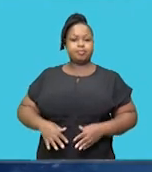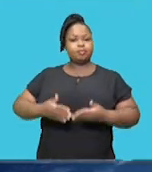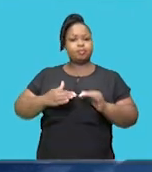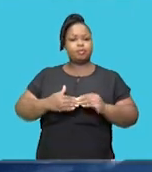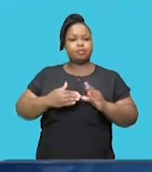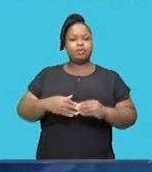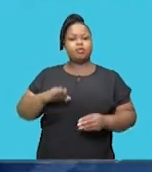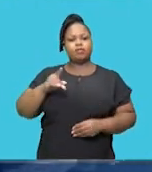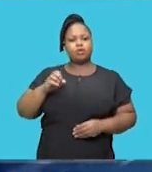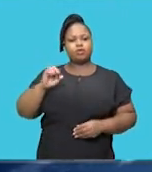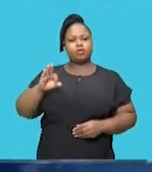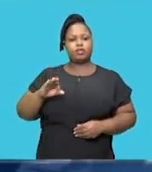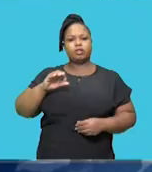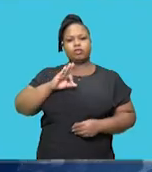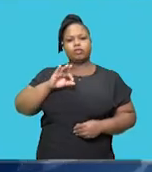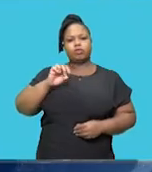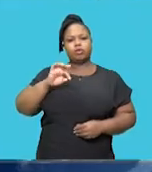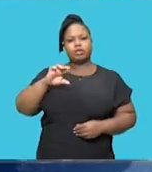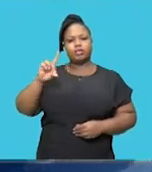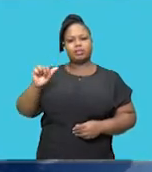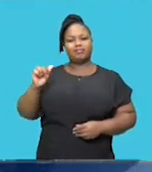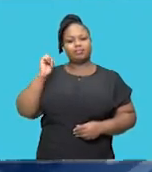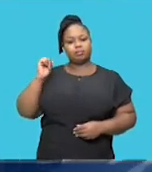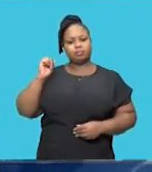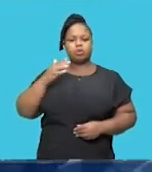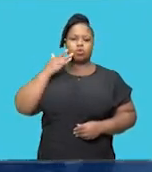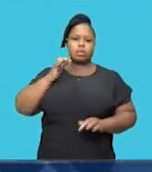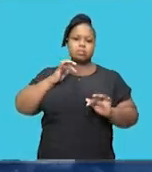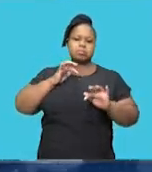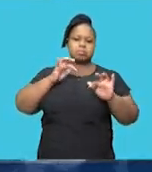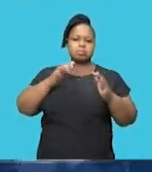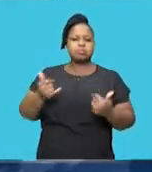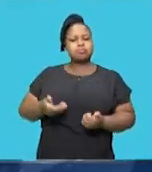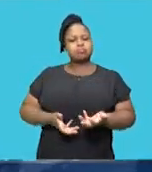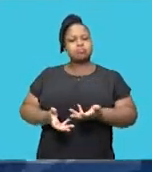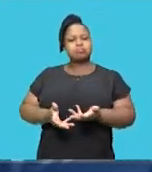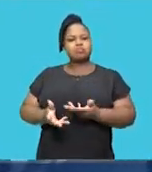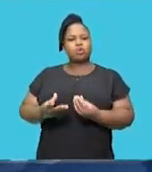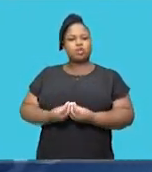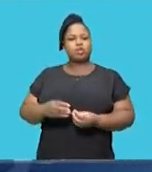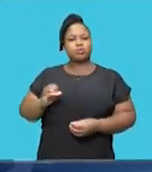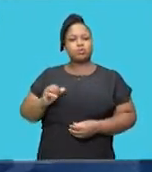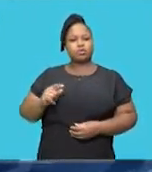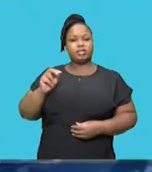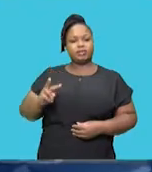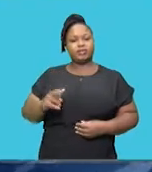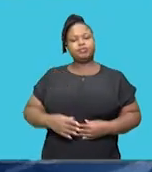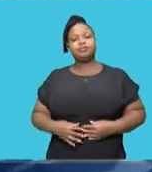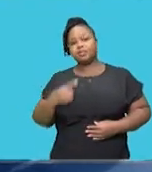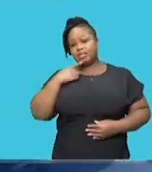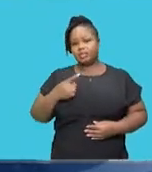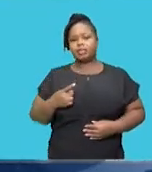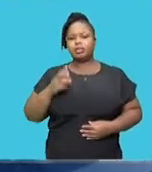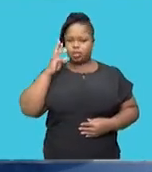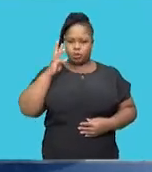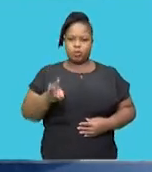Abahlali baseFlehof naseFlorida izolo ngethuba besenza udliwanondlebe negqiza lendaba zeSoweto TV bafunge